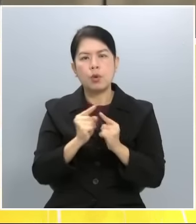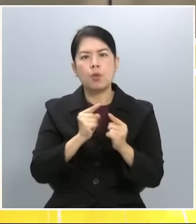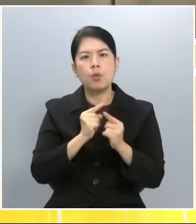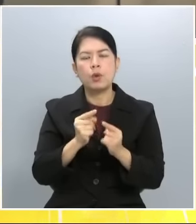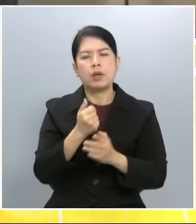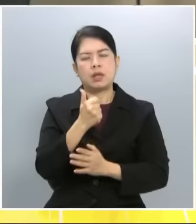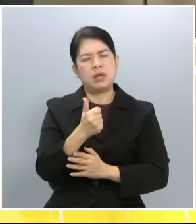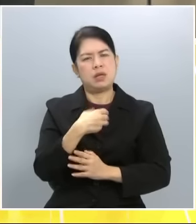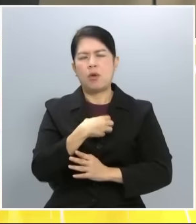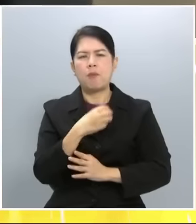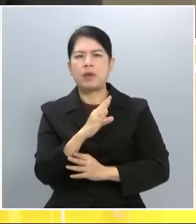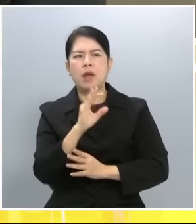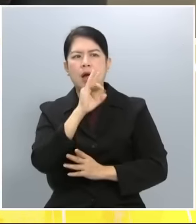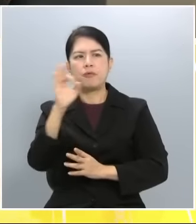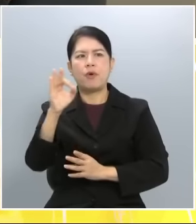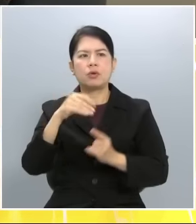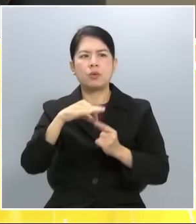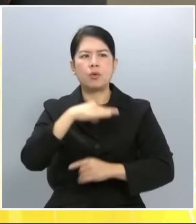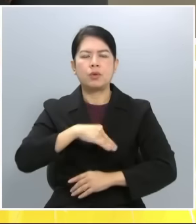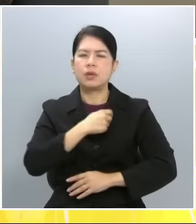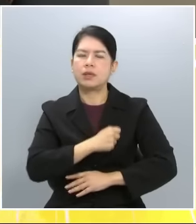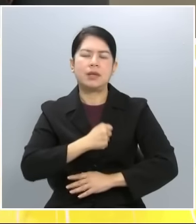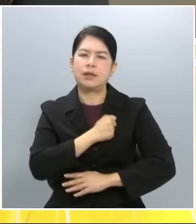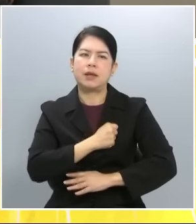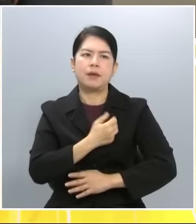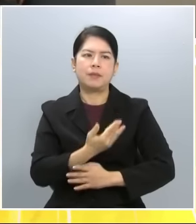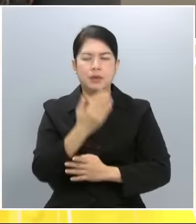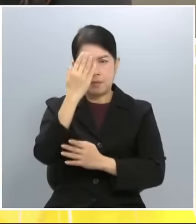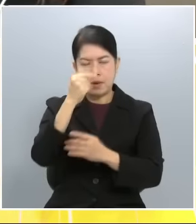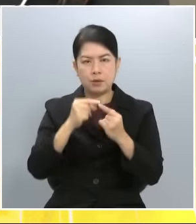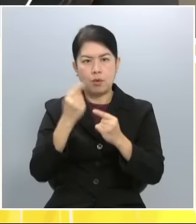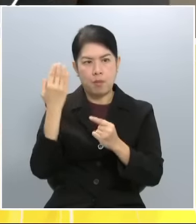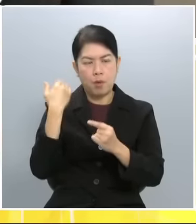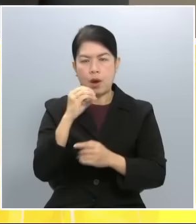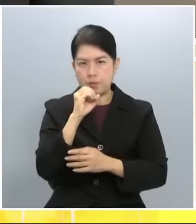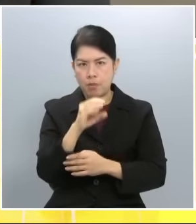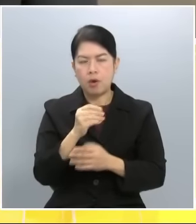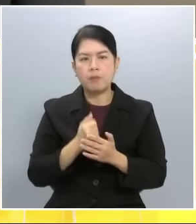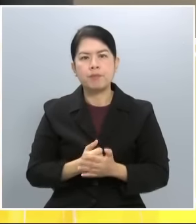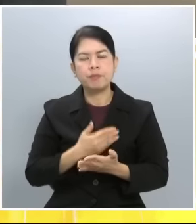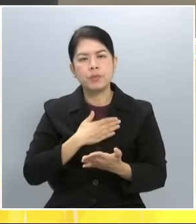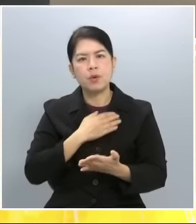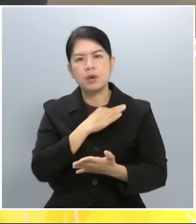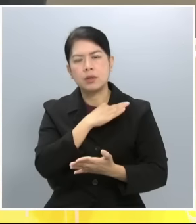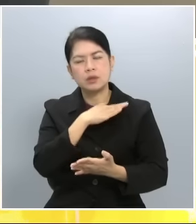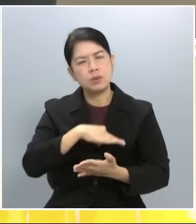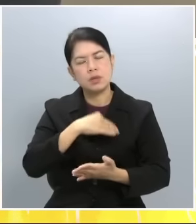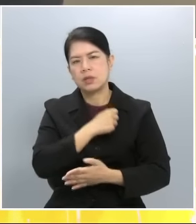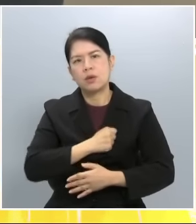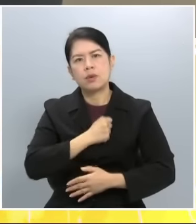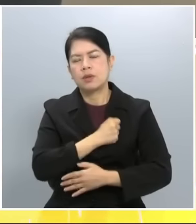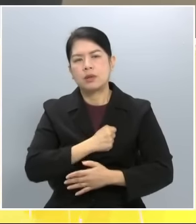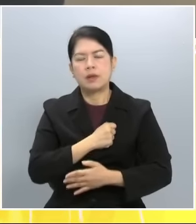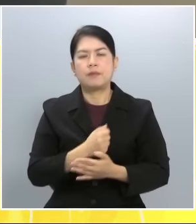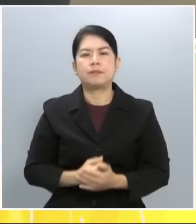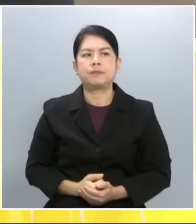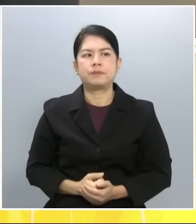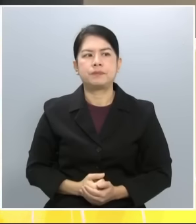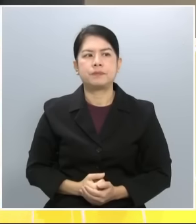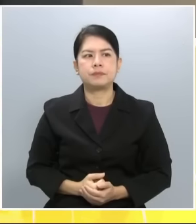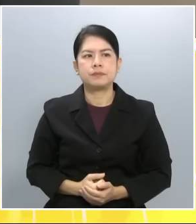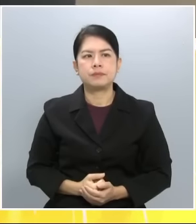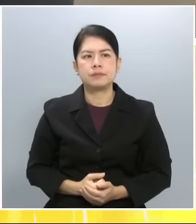แบบนี้ค่อนข้างจะเสียใจเสียความรู้สึกเมื่อวานนี้แกบอกว่าพี่ร้องไห้เรื่องนี้ละเอียดอ่อนมาก ทั้งนี้ทั้งนั้นไ